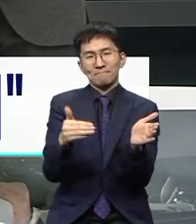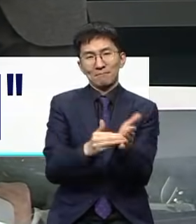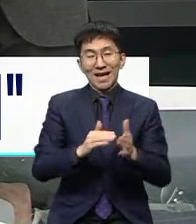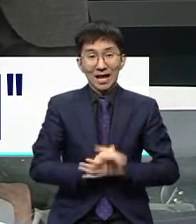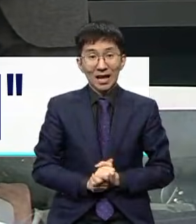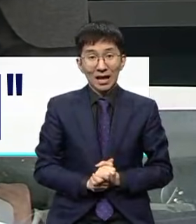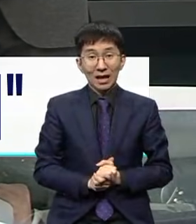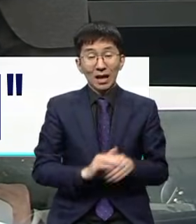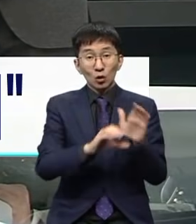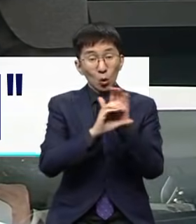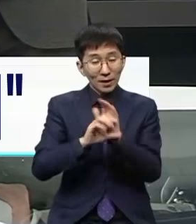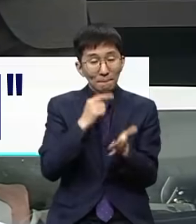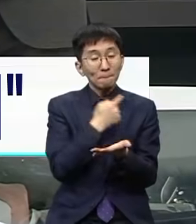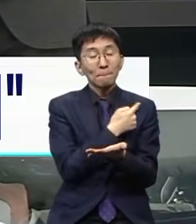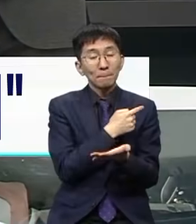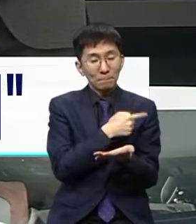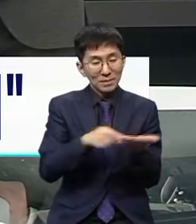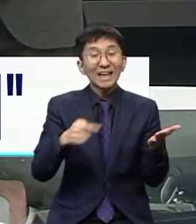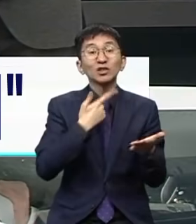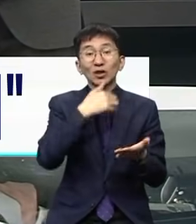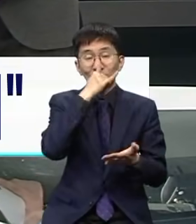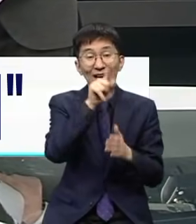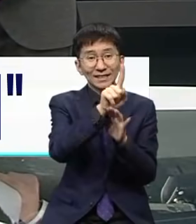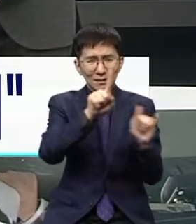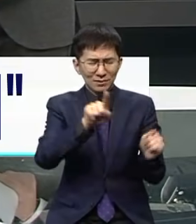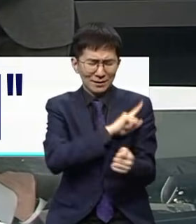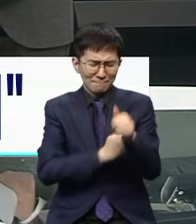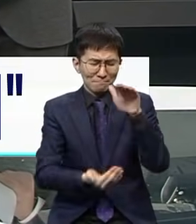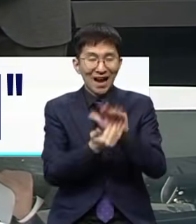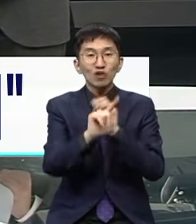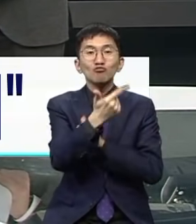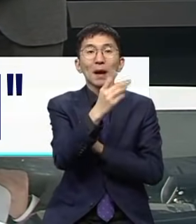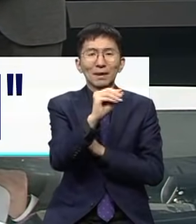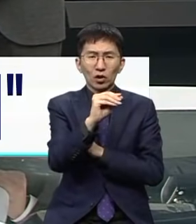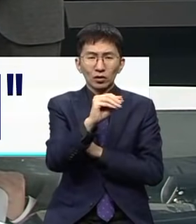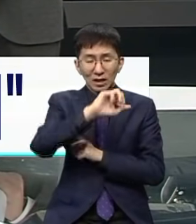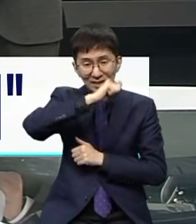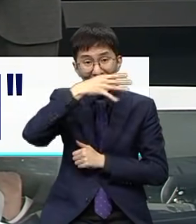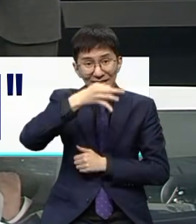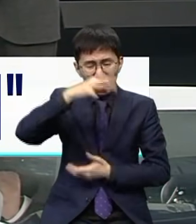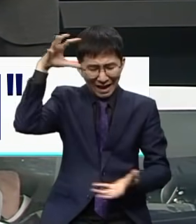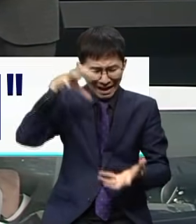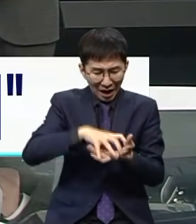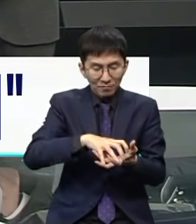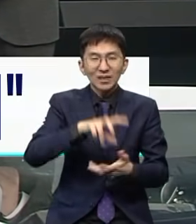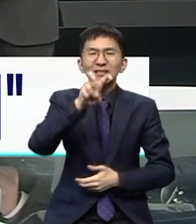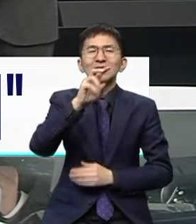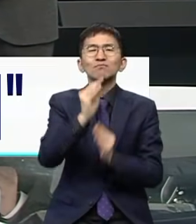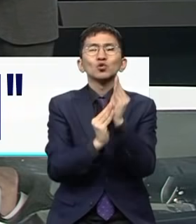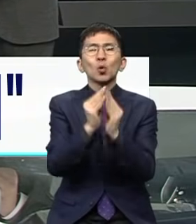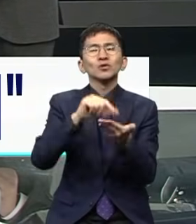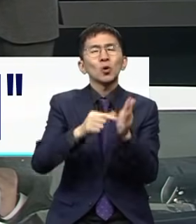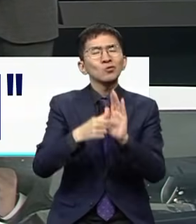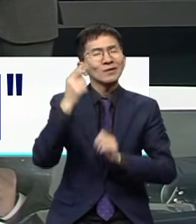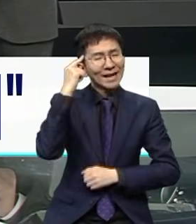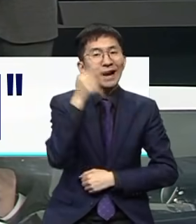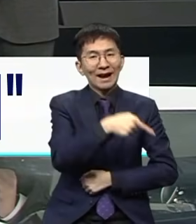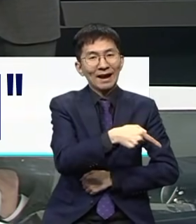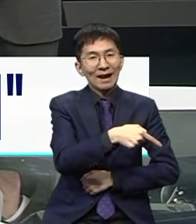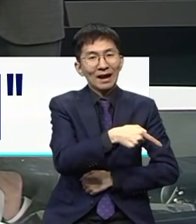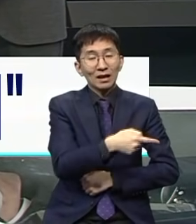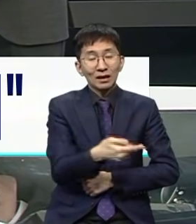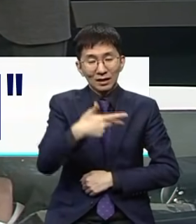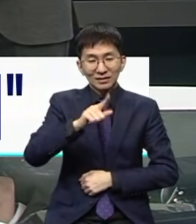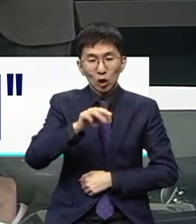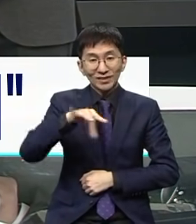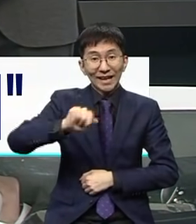한 명당 최대 600만 원, 전체 규모로는 한 20조 원 안팎이 될 거라는 게 여당 쪽 설명입니다.